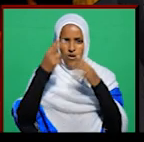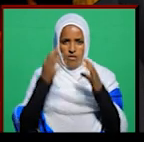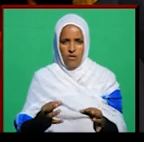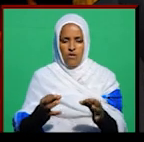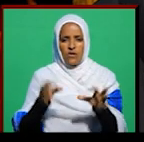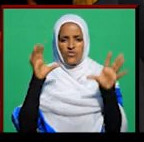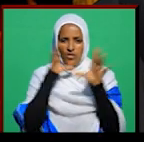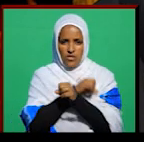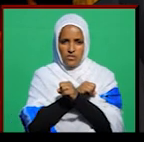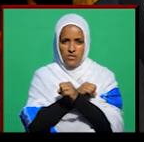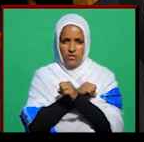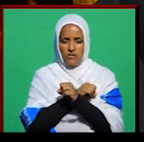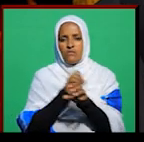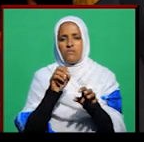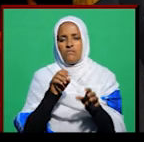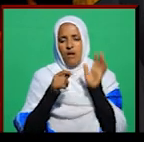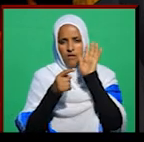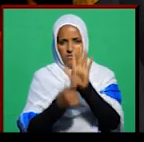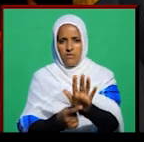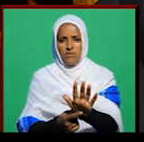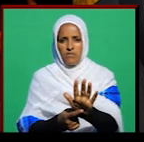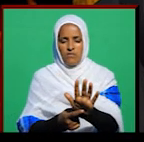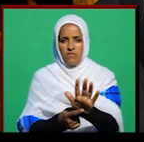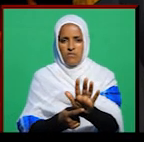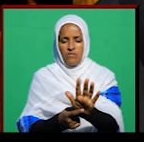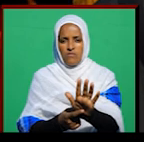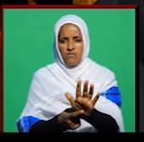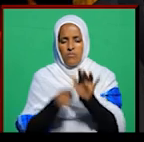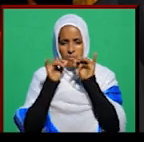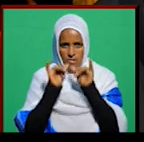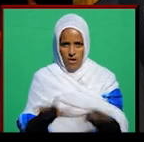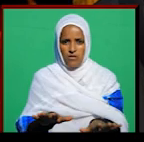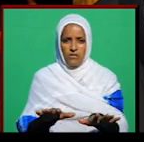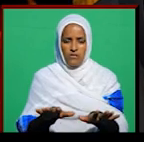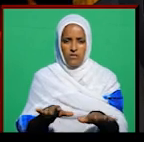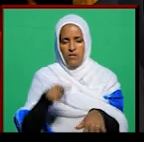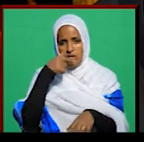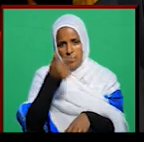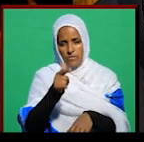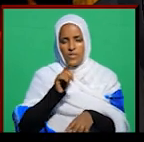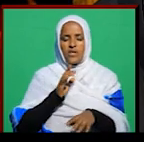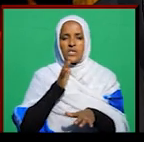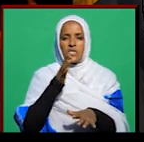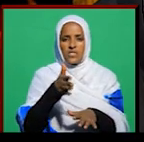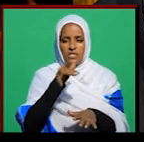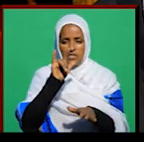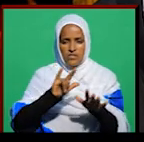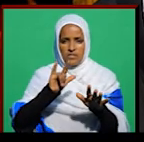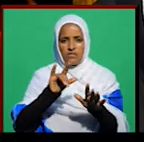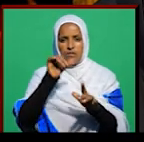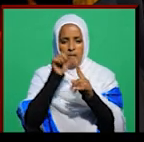ቆረጠ፣ ጨረሰ፣ ፈጸመ፣ አመለከተ፣ አተበ፣ ባረከ ከሚል ግዕዛዊ